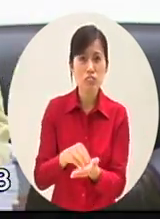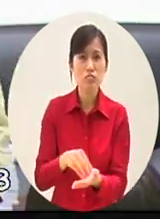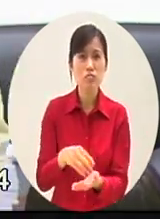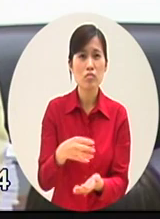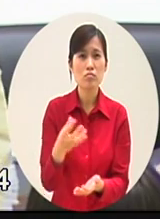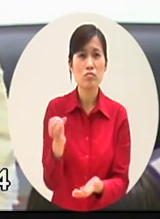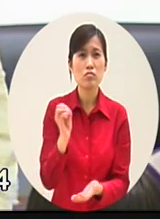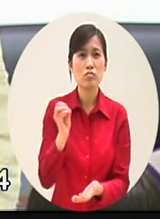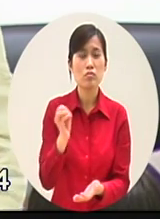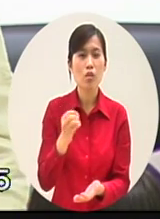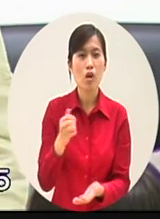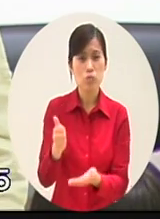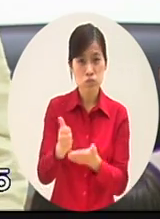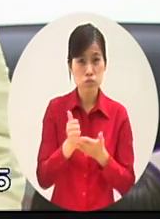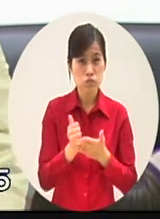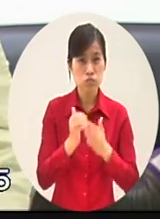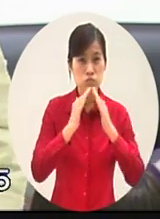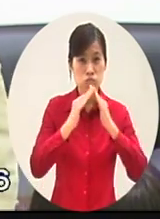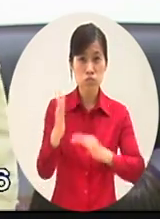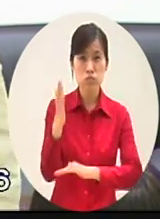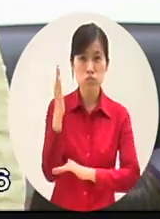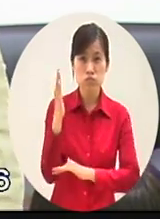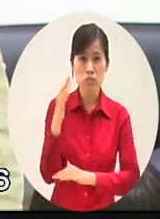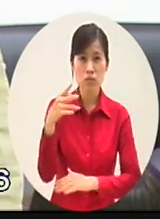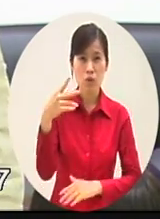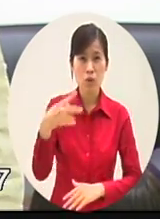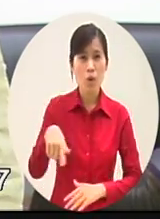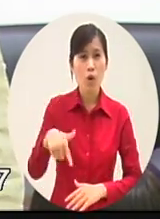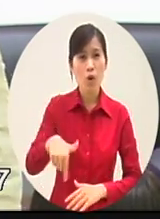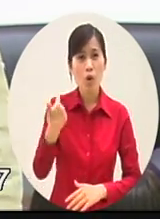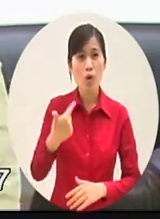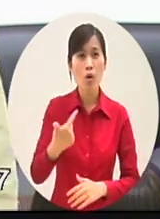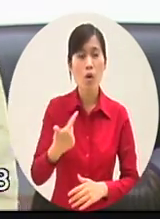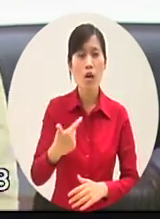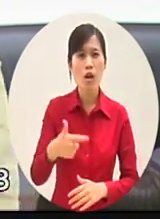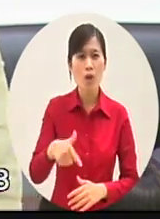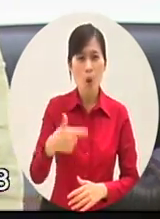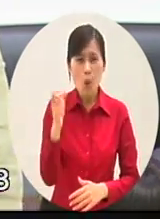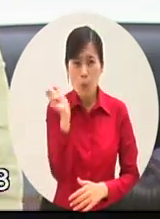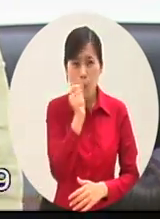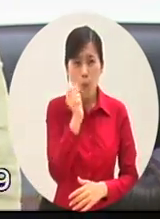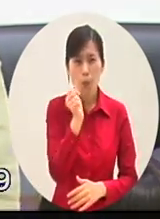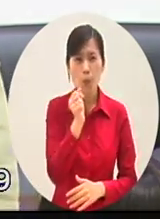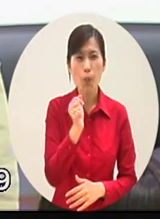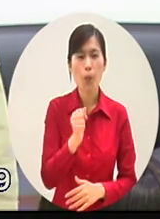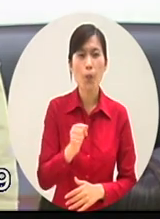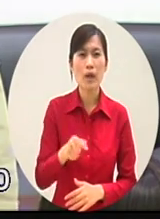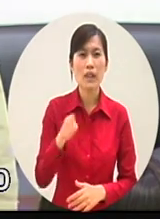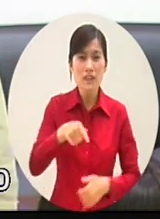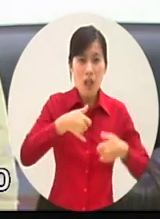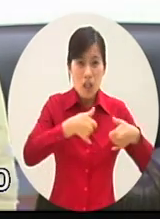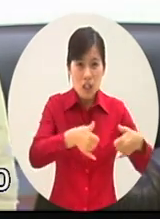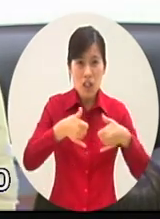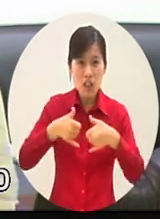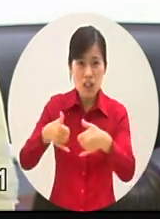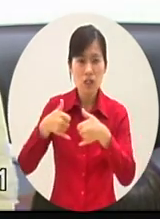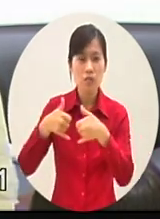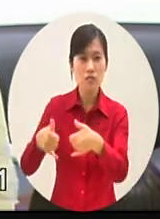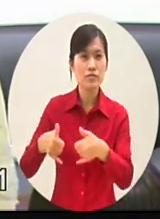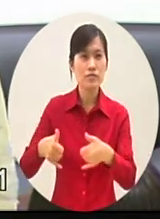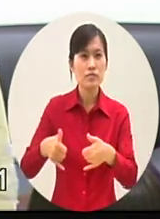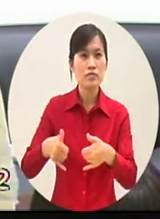市政府这边哈、哦、麻烦看看哈、哦、有什么办法尽速，因为这几条路都是现在哈、